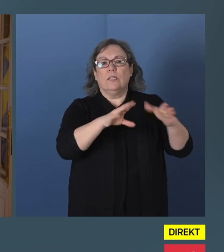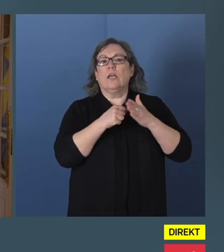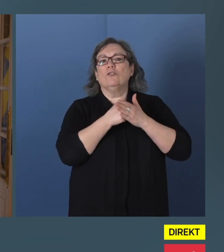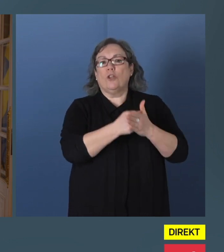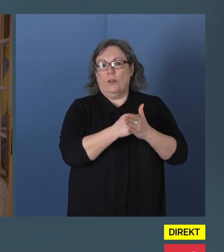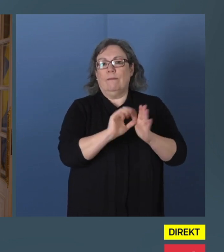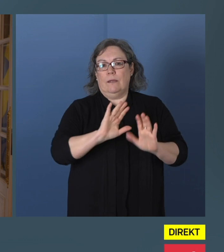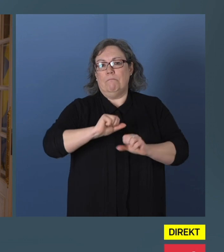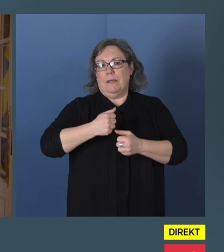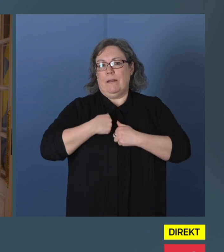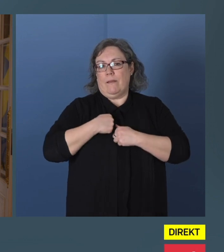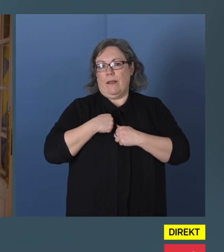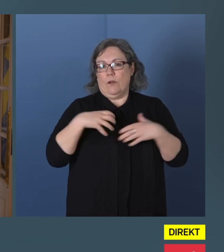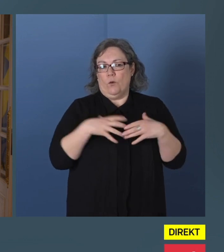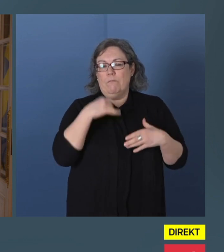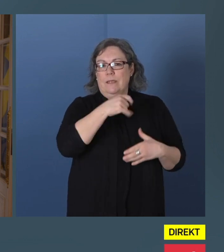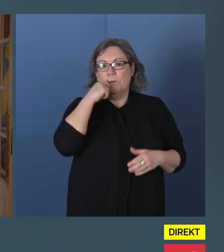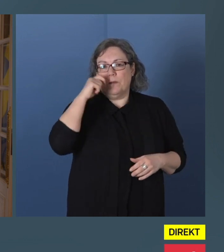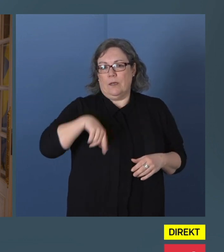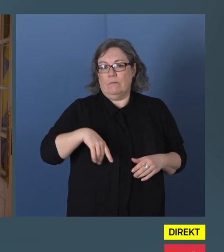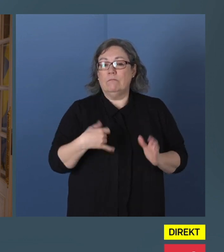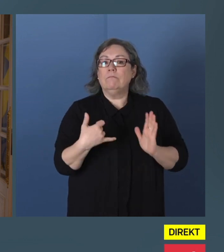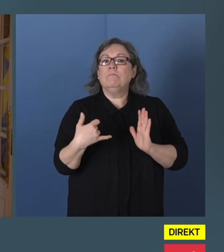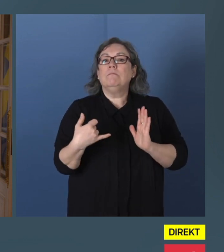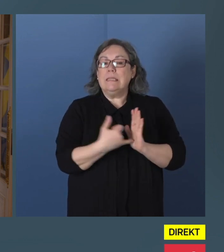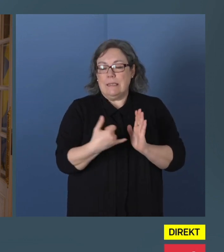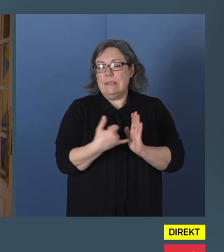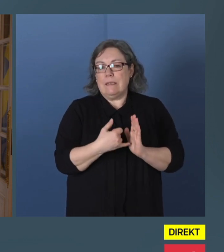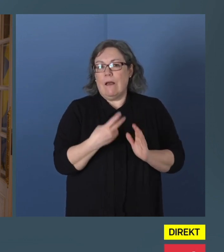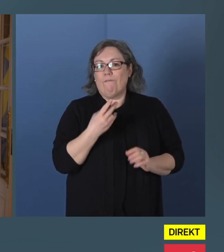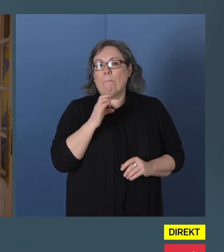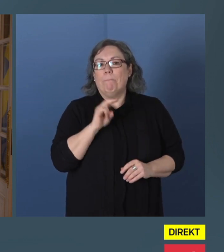väpnade styrkor, inklusive defensiva vapen.